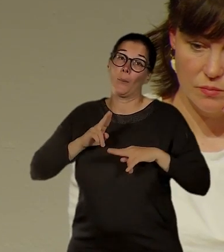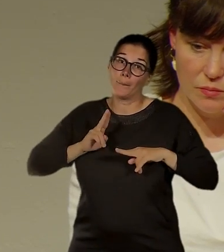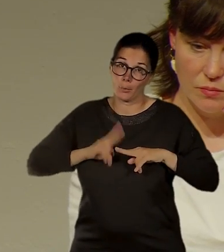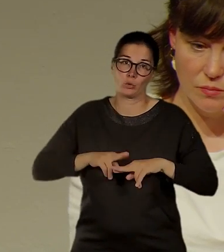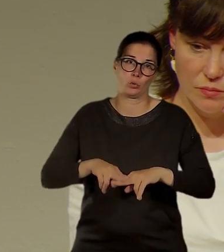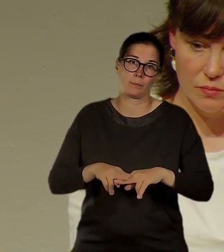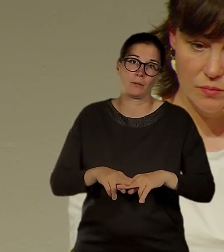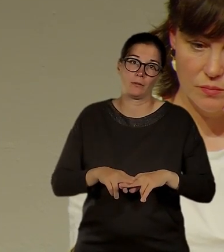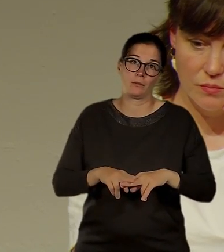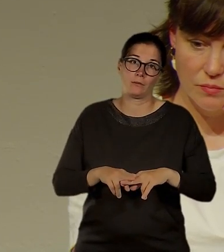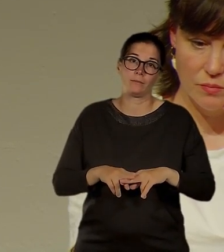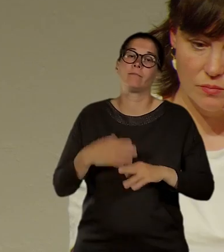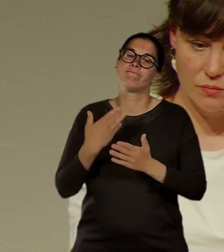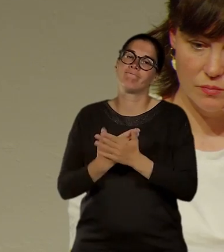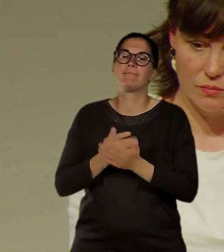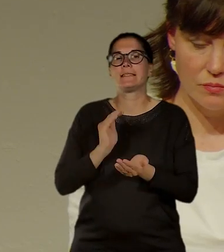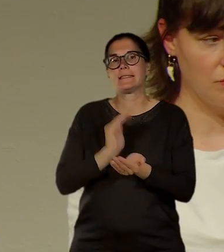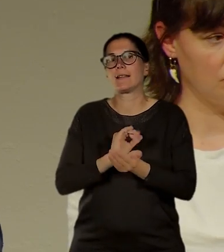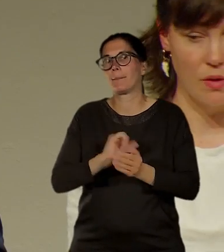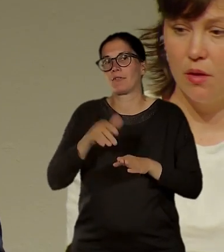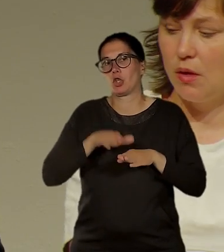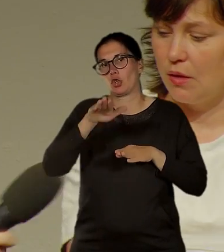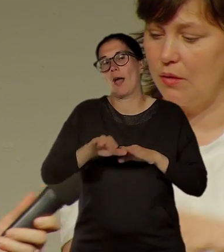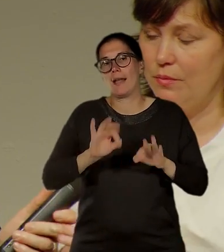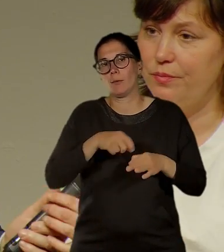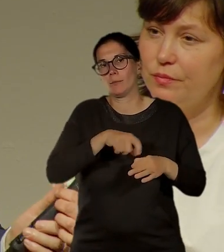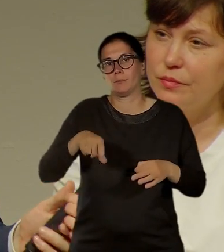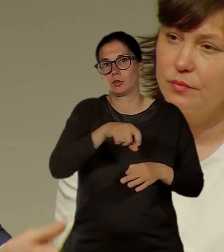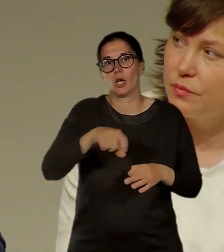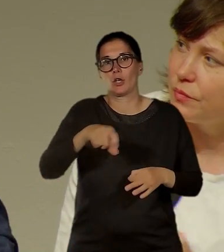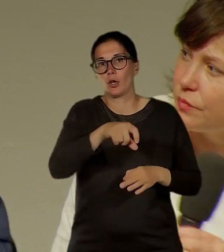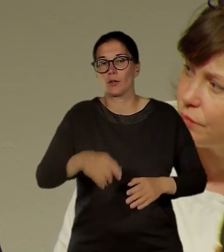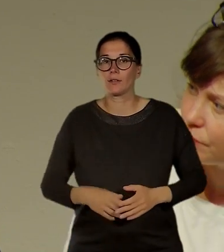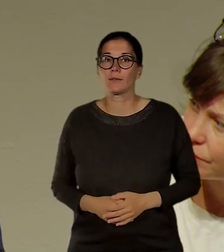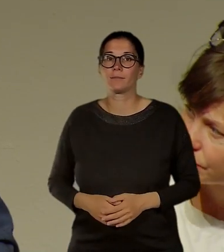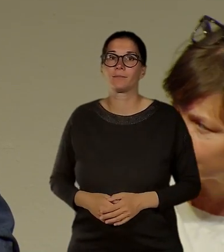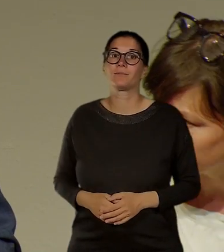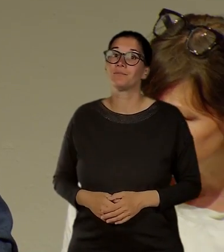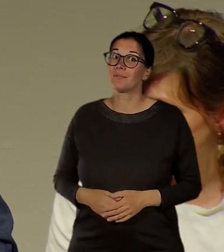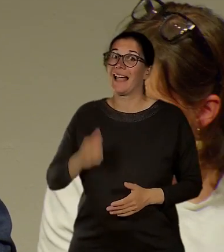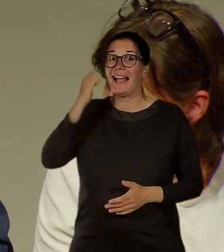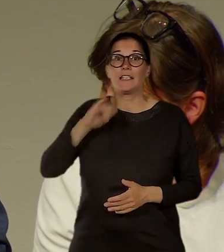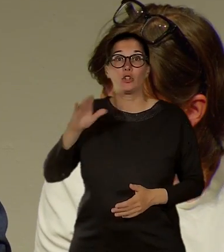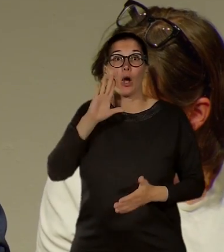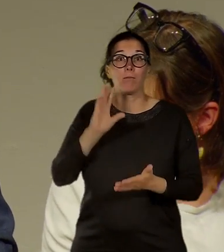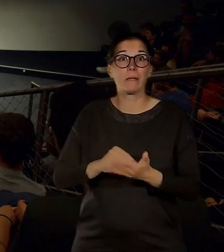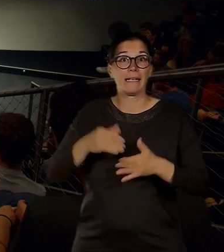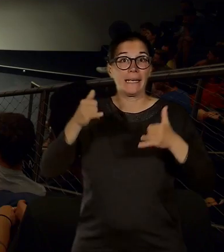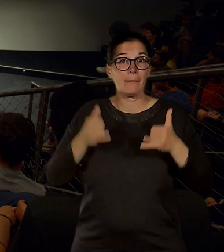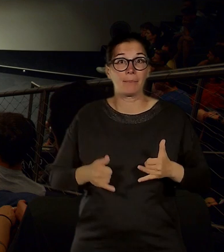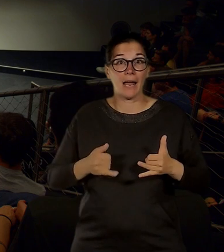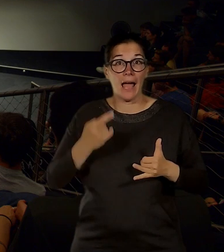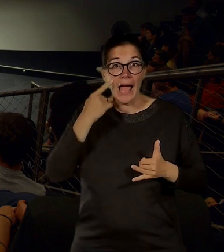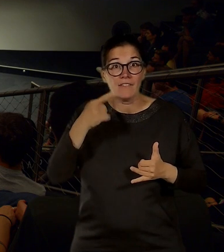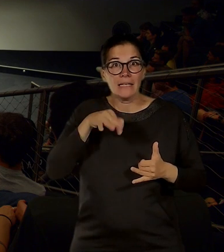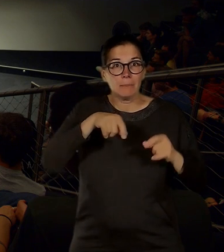proces a tohle to je jeden krok na té cestě. Oni Pražané mají takový zvyk, že vždycky, když si někdy nakreslí přechod, tak ho začnou